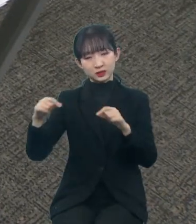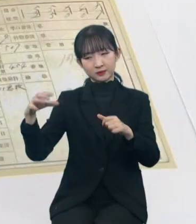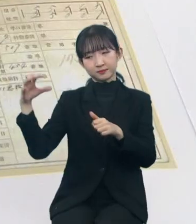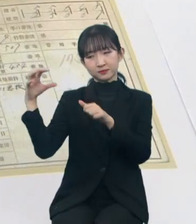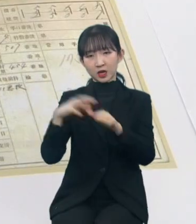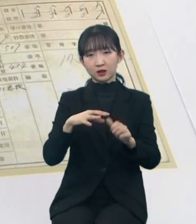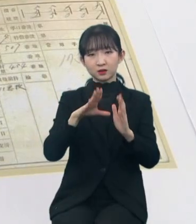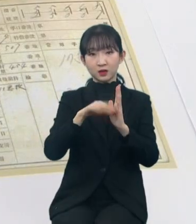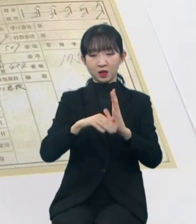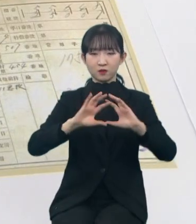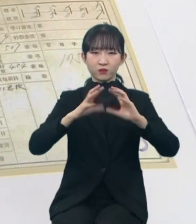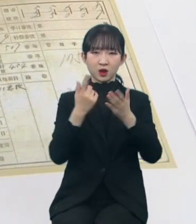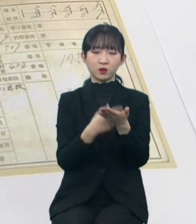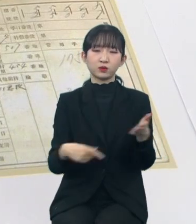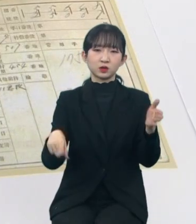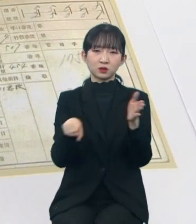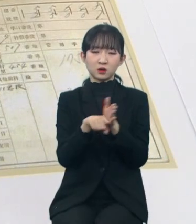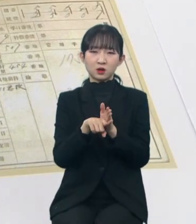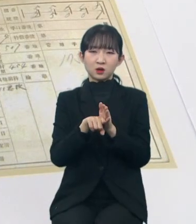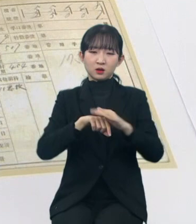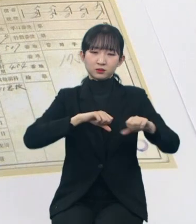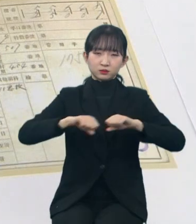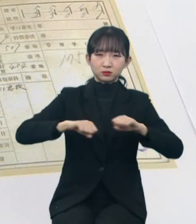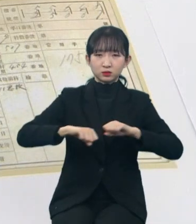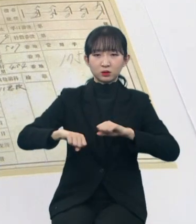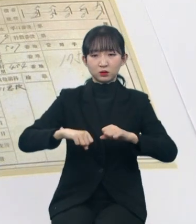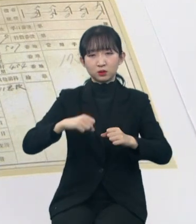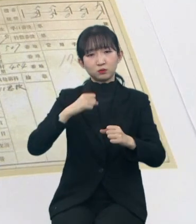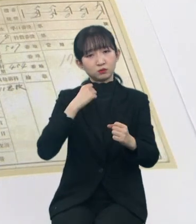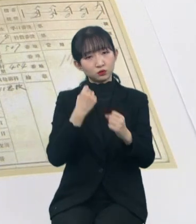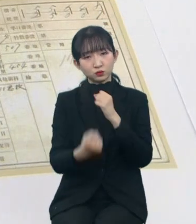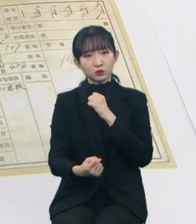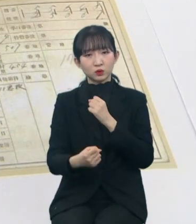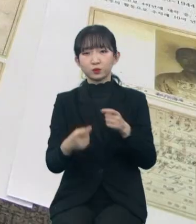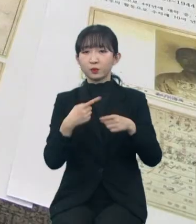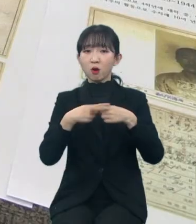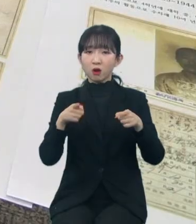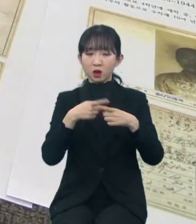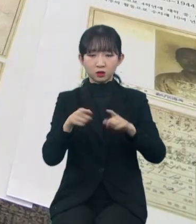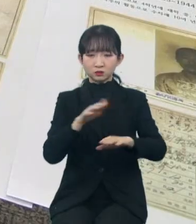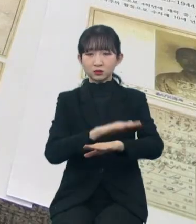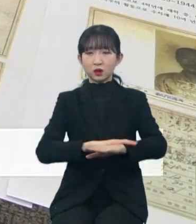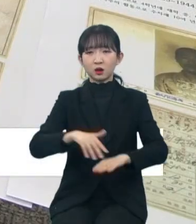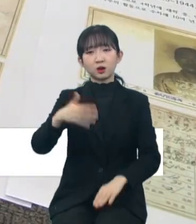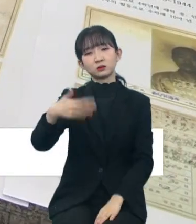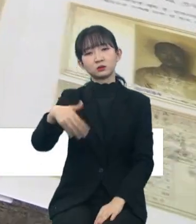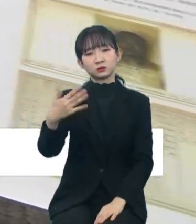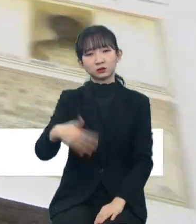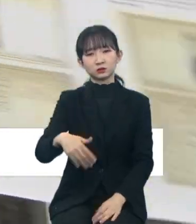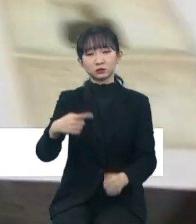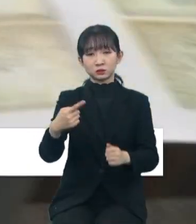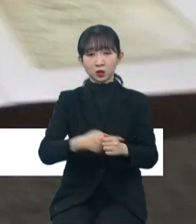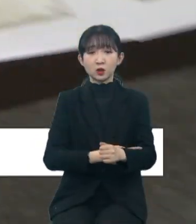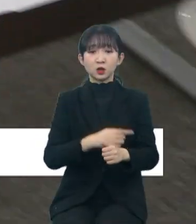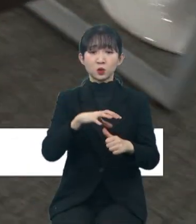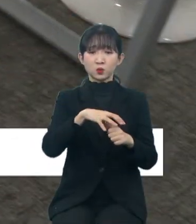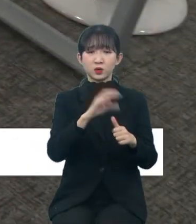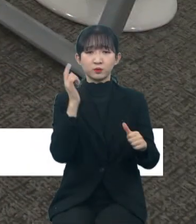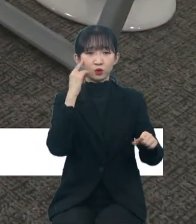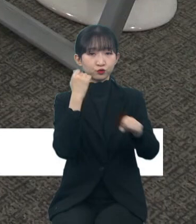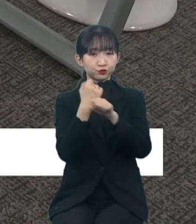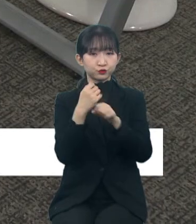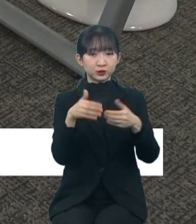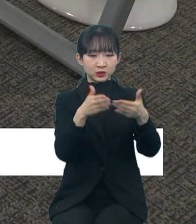인물들이지만 제대로 된 평가나 대우조차 받지 못하고 있습니다. 인천대 독립운동사 연구소가